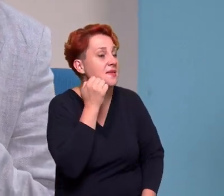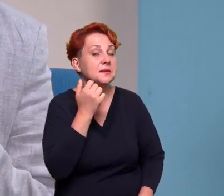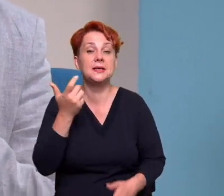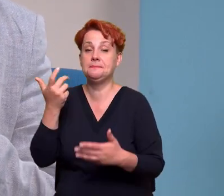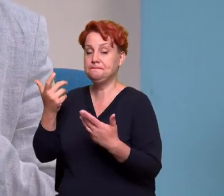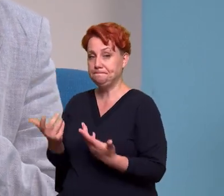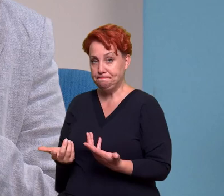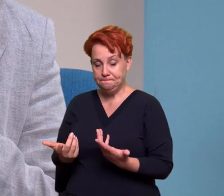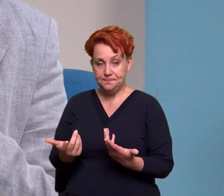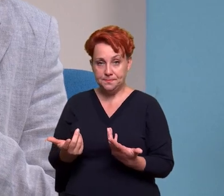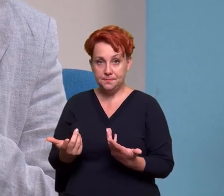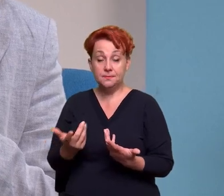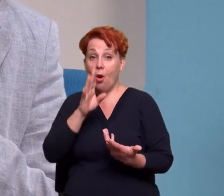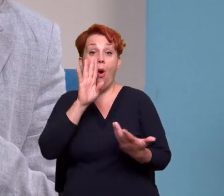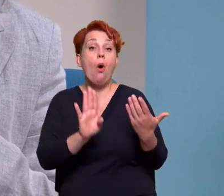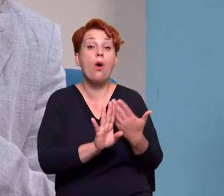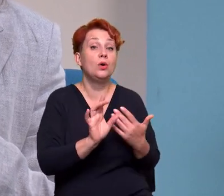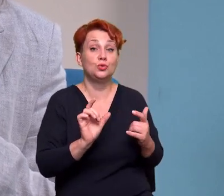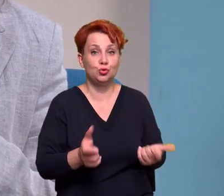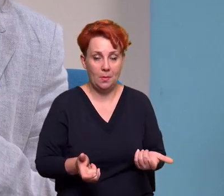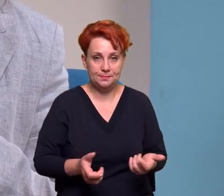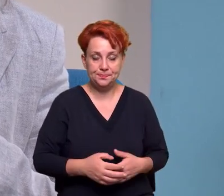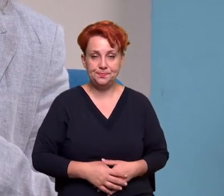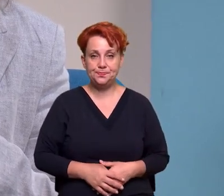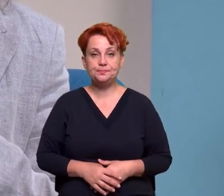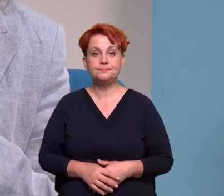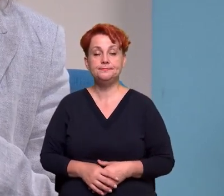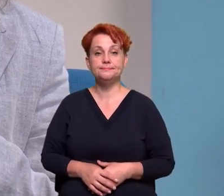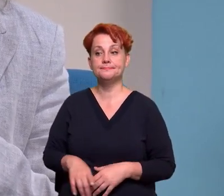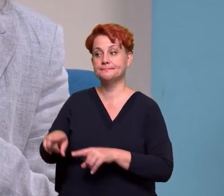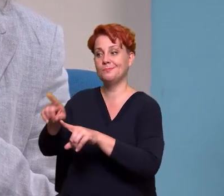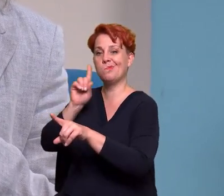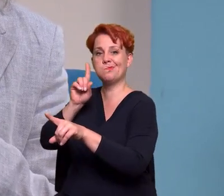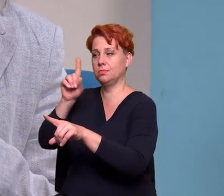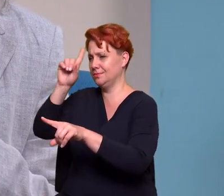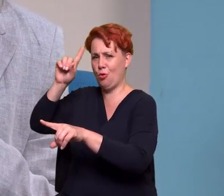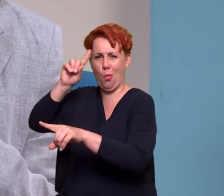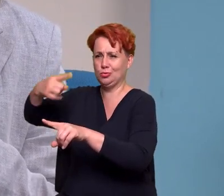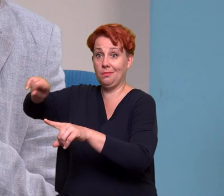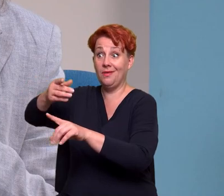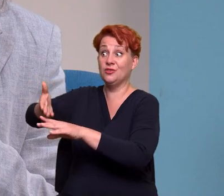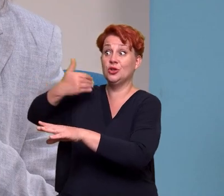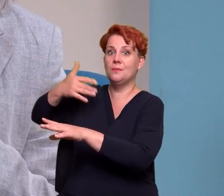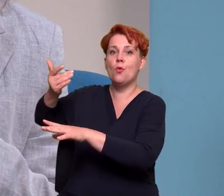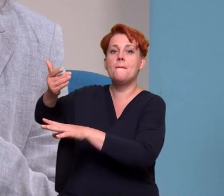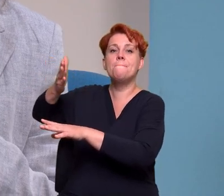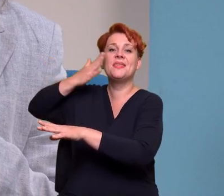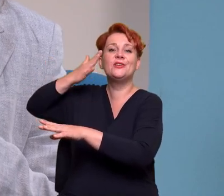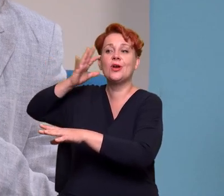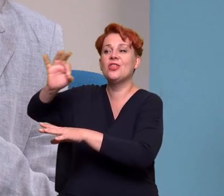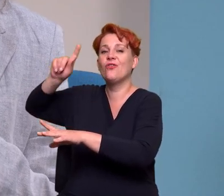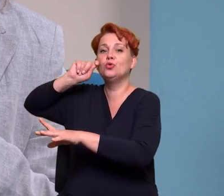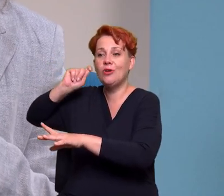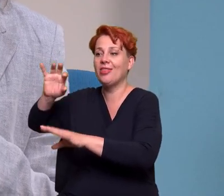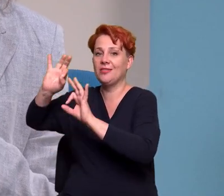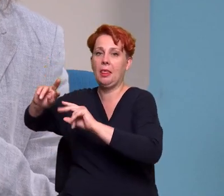Otóż okazało się, że przejęli właśnie mieszkanie po swoim